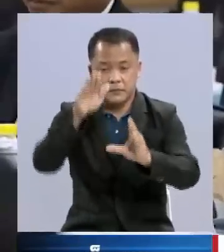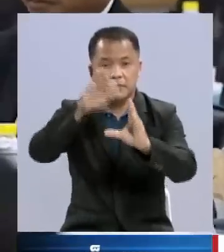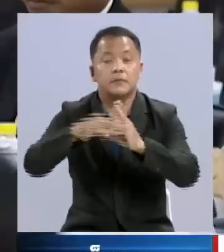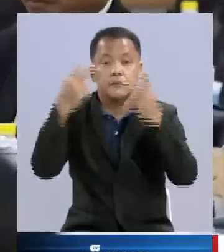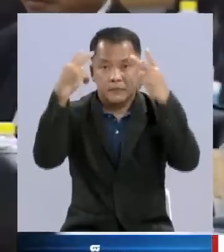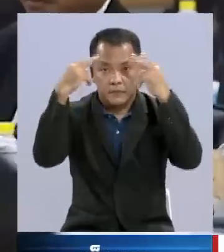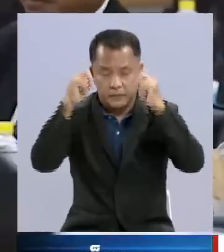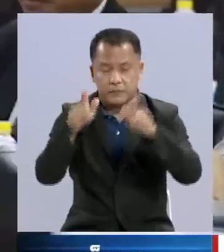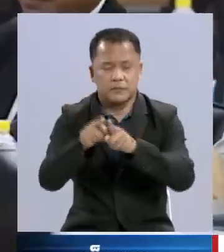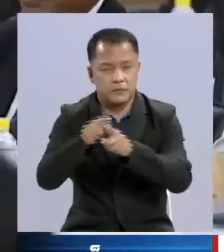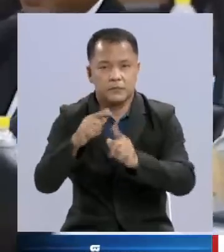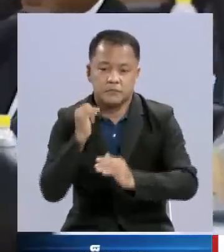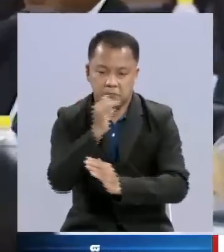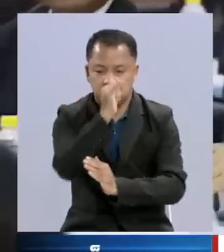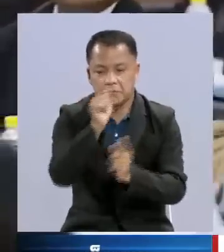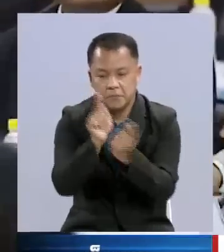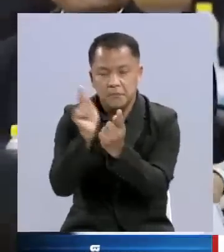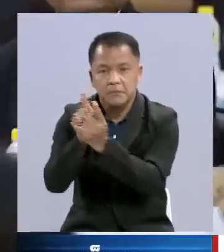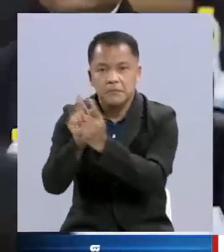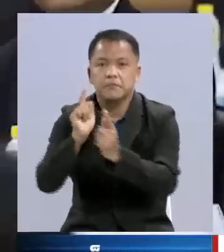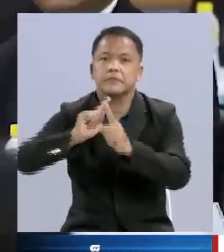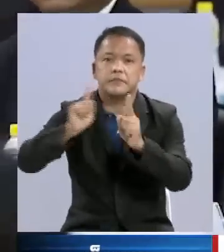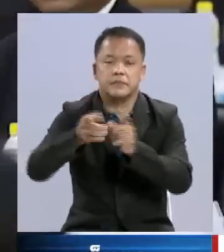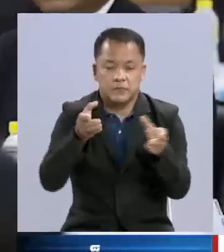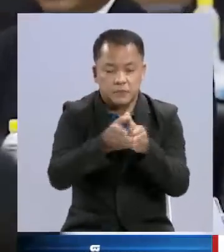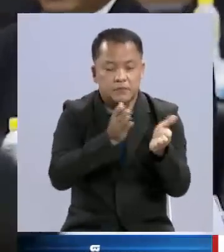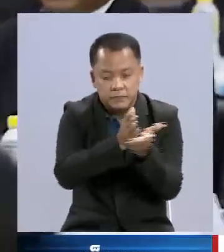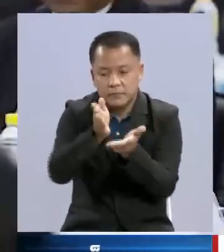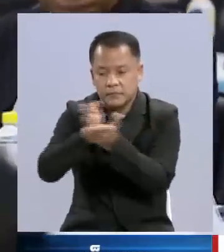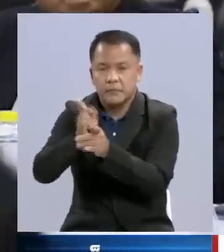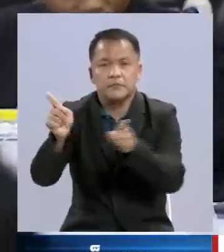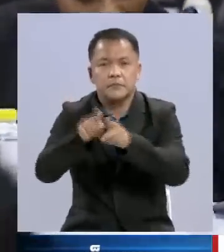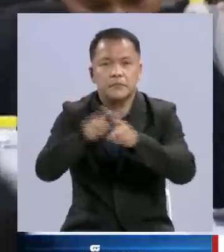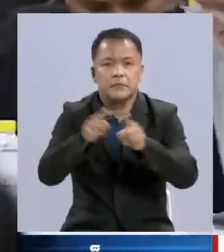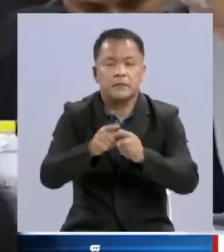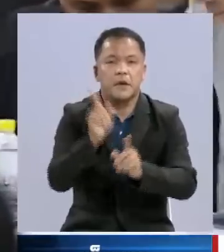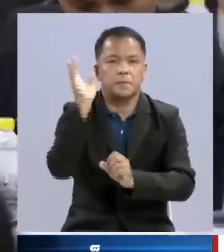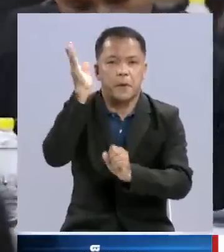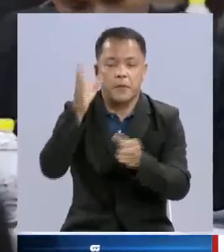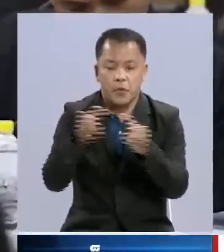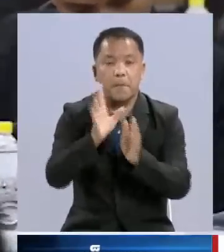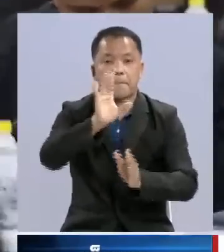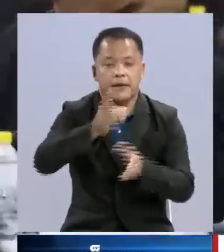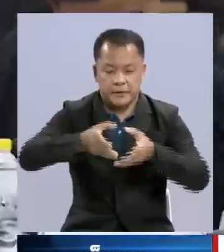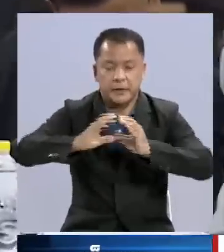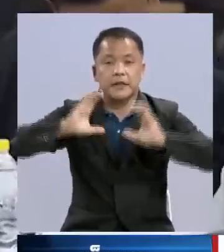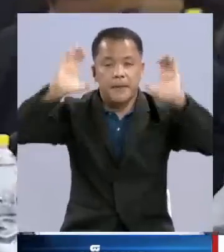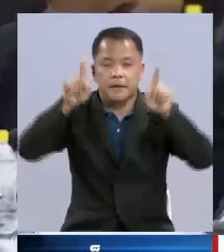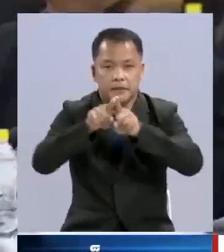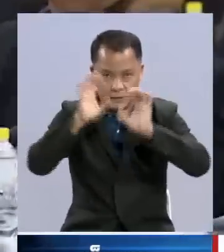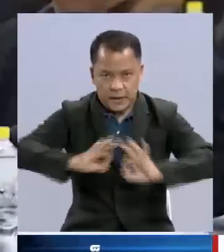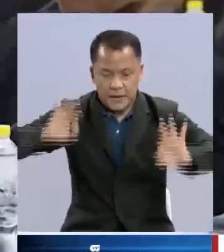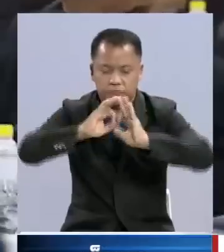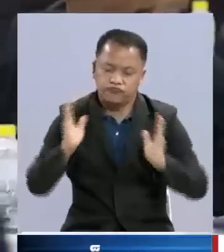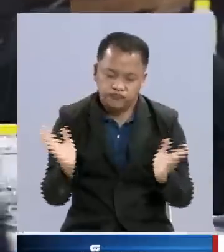รัฐมนตรีก็ต้องเดินสายพบปะหลากหลายภาคส่วนเช่นเดียวกับอีเวนต์8พรรคจัดตั้งรัฐบาลจำเป็นต้องขับ